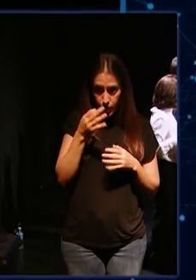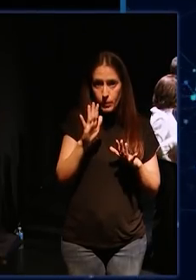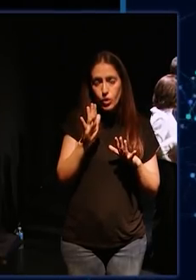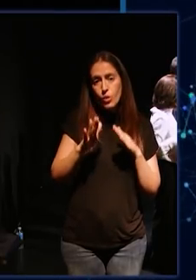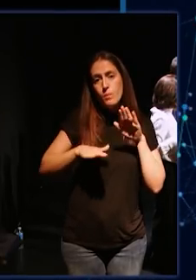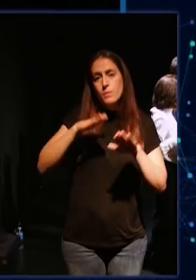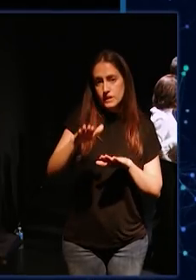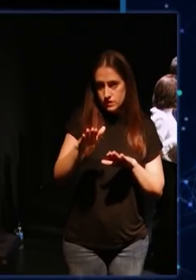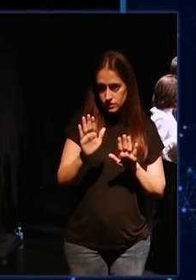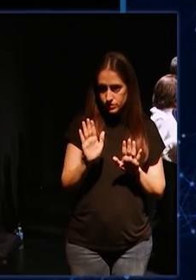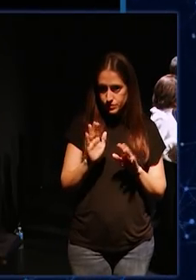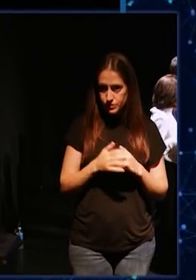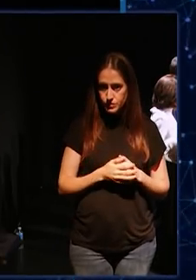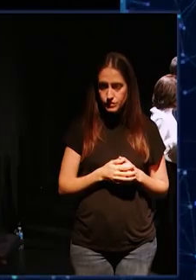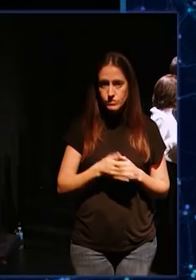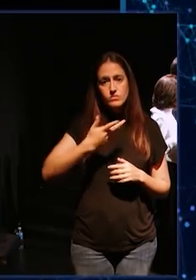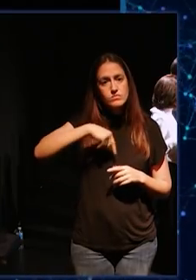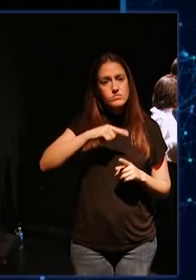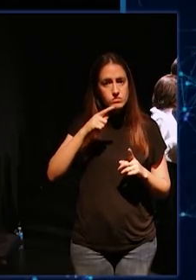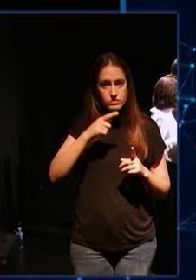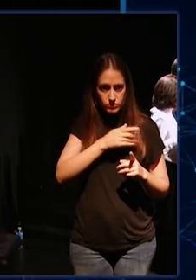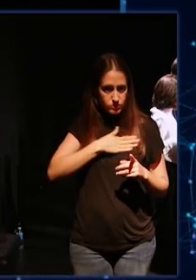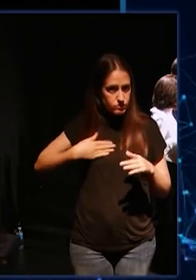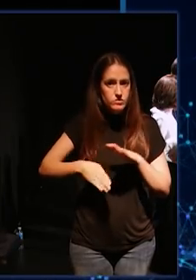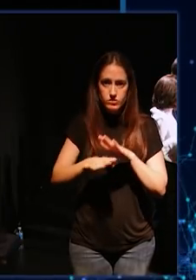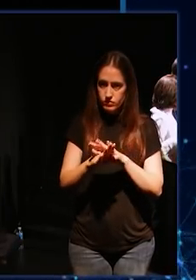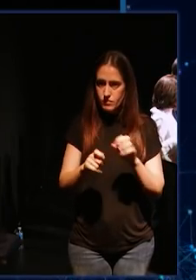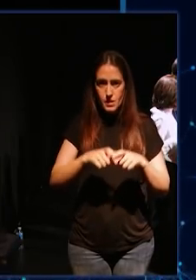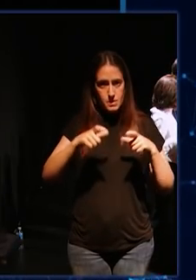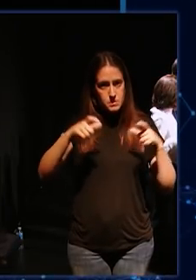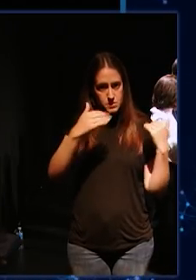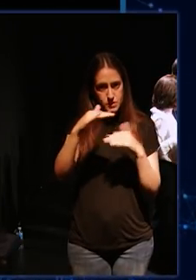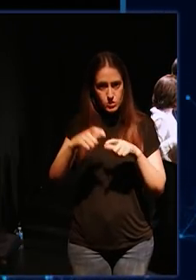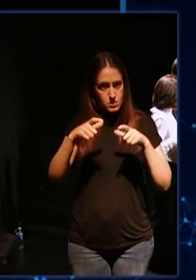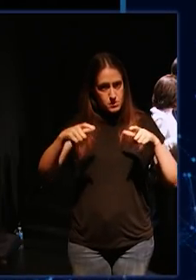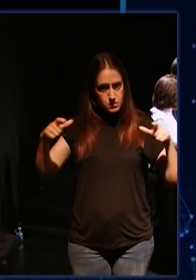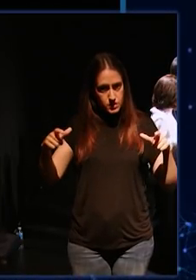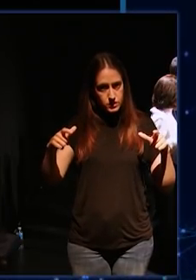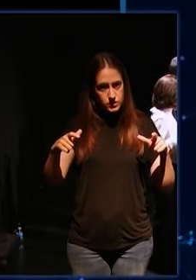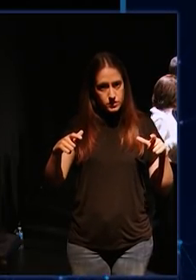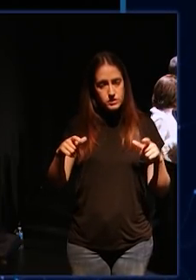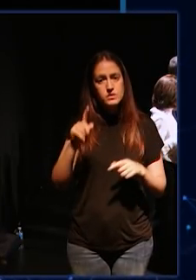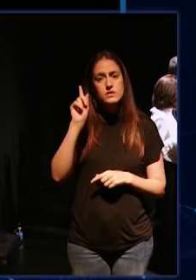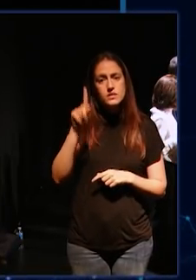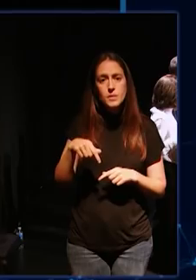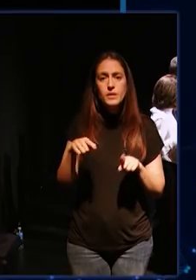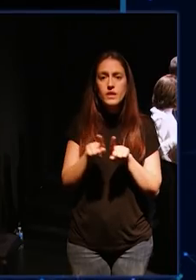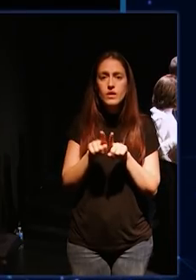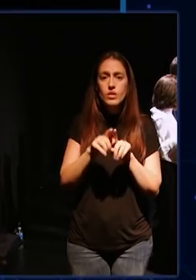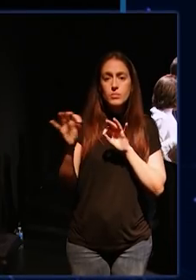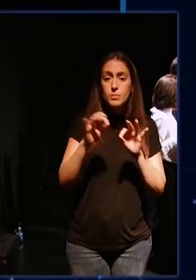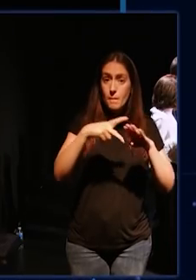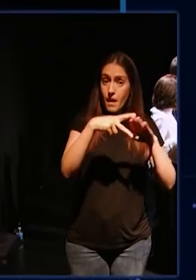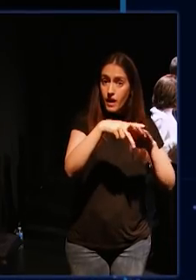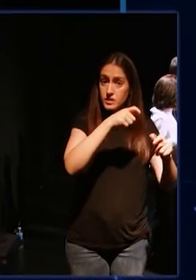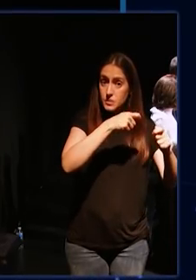fent. I tenim la intenció de seguir ampliant el parc social, i ho farem utilitzant els drets de tanteig i retracte quan hi hagi vendes de